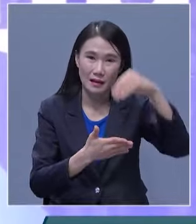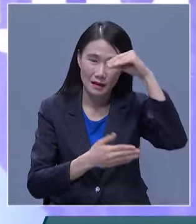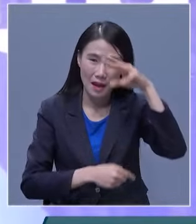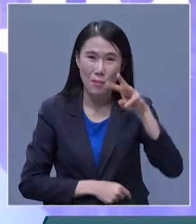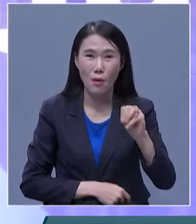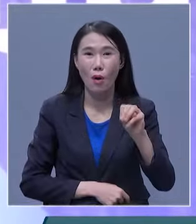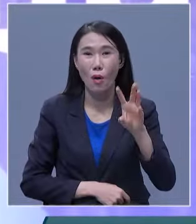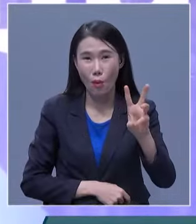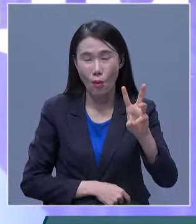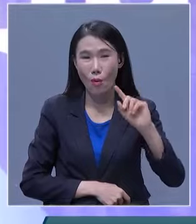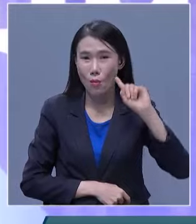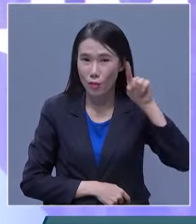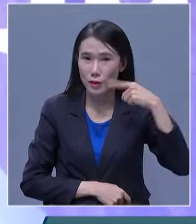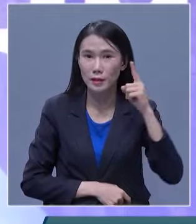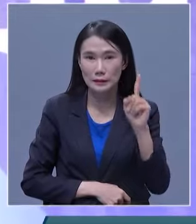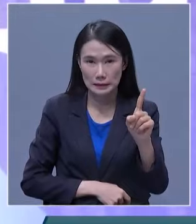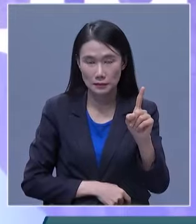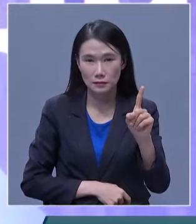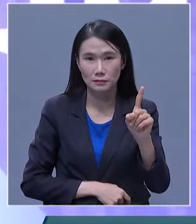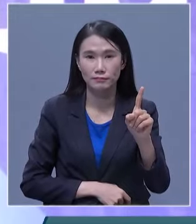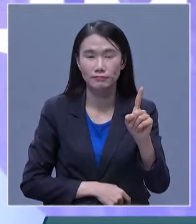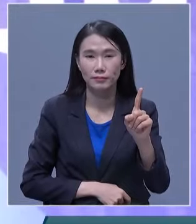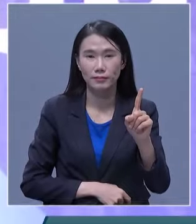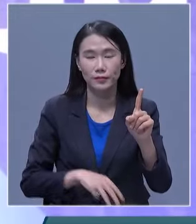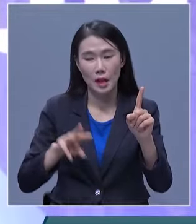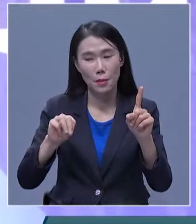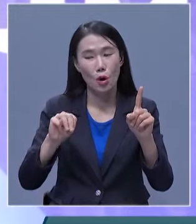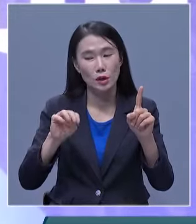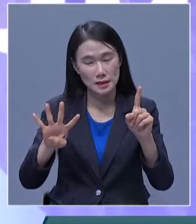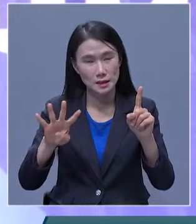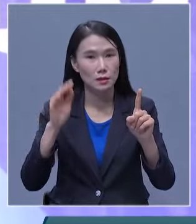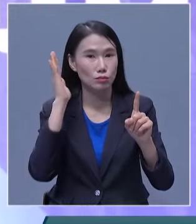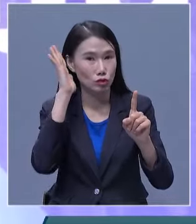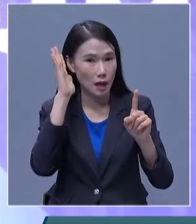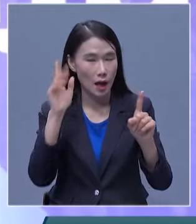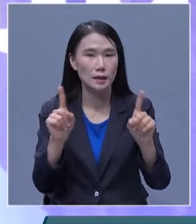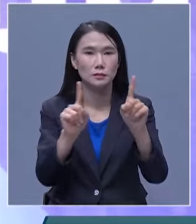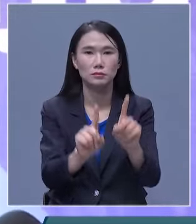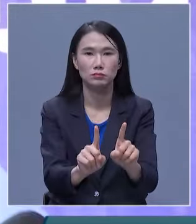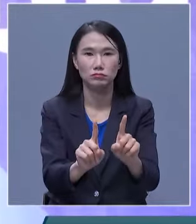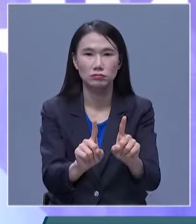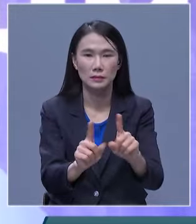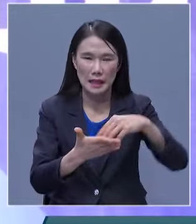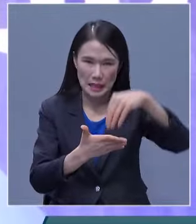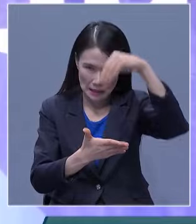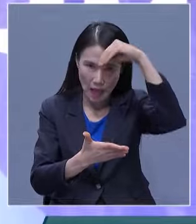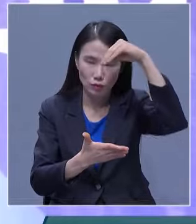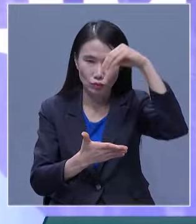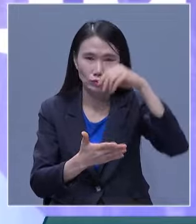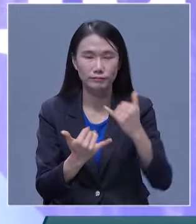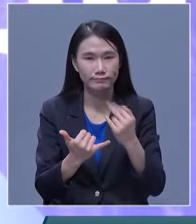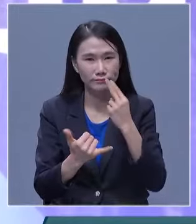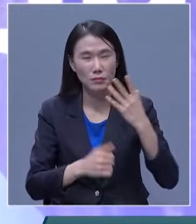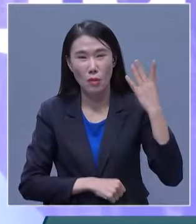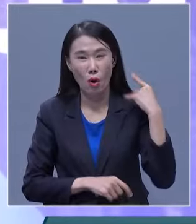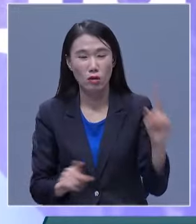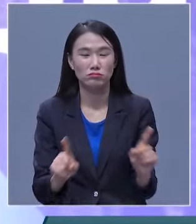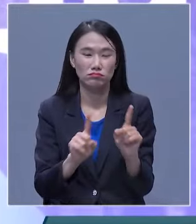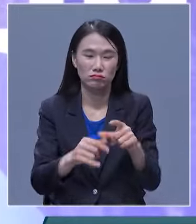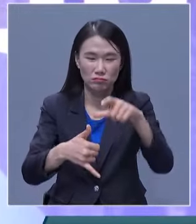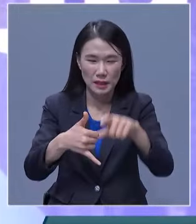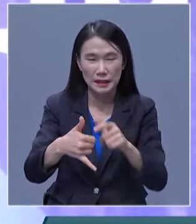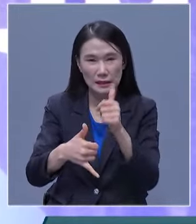ผู้หญิง1คนแล้วก็อีกคนเนี่ยเป็นชั้นม.4เป็นผู้ชายนะคะที่ยังคงศึกษาอยู่ซึ่งที่ผ่านมาทั้ง2คนเป็นเด็ก